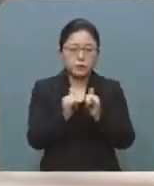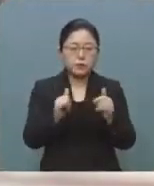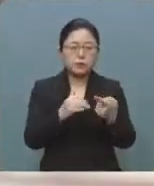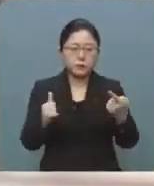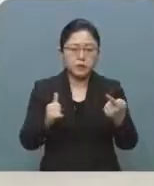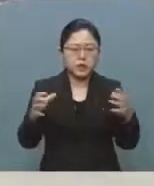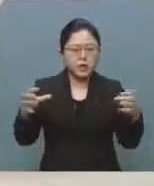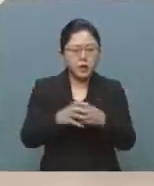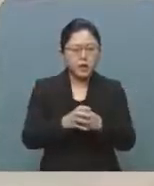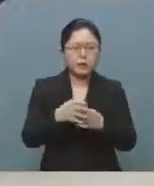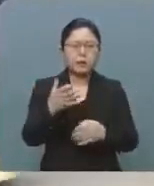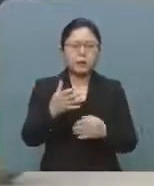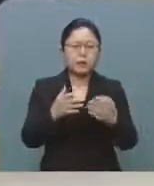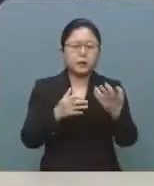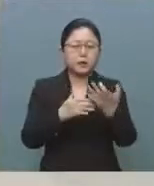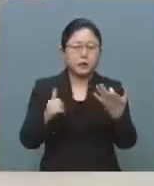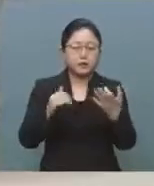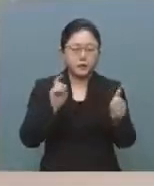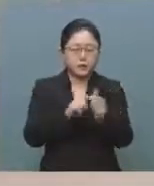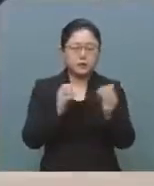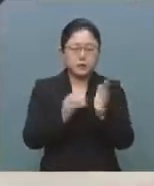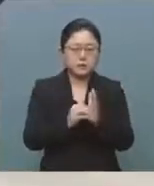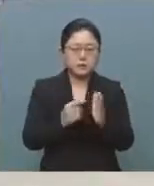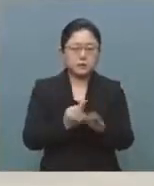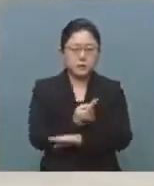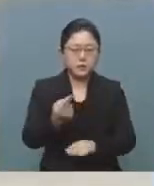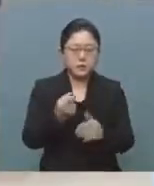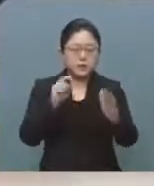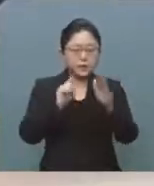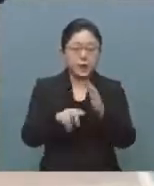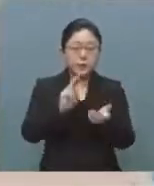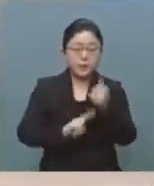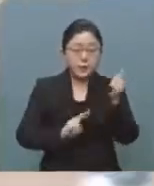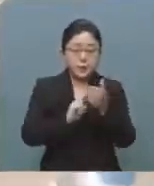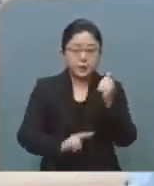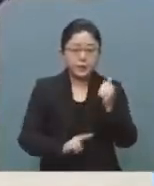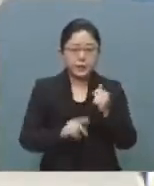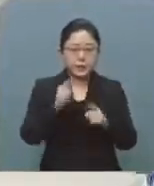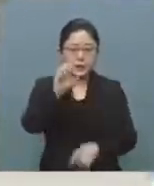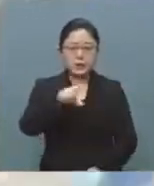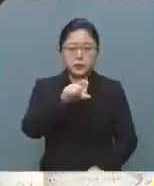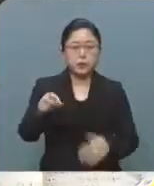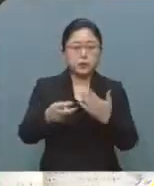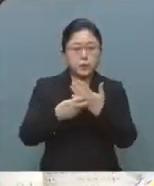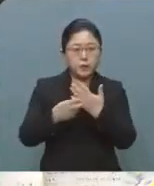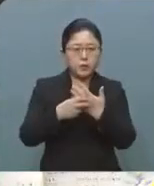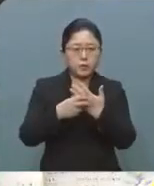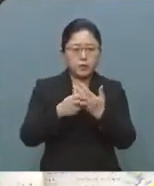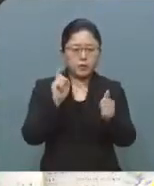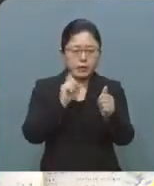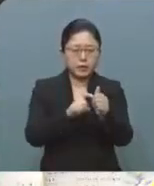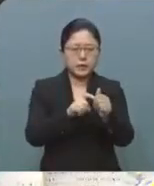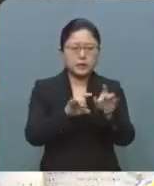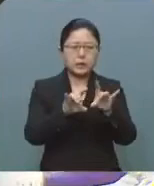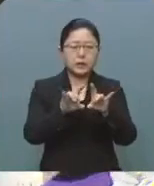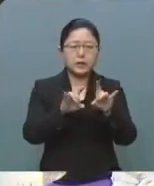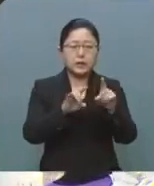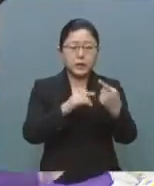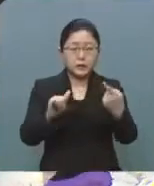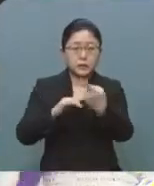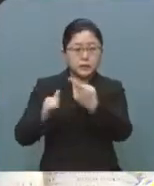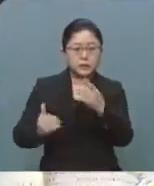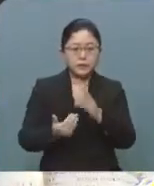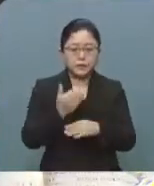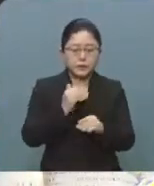등 19명이 확진됐습니다. 이 밖에도 유사 방문 판매와 광주 기독병원 관련 확진자가 각한 명씩